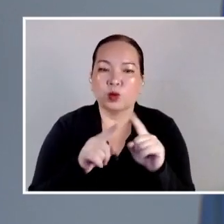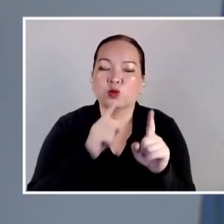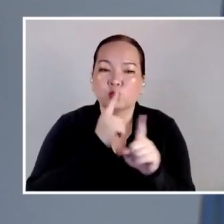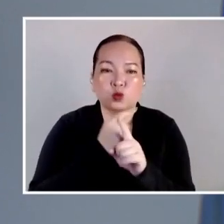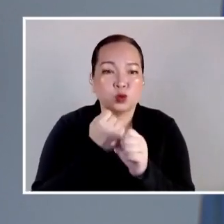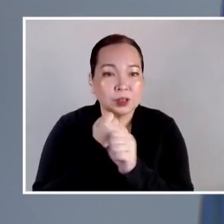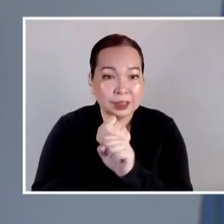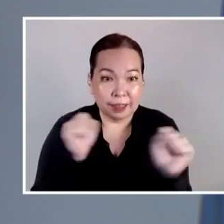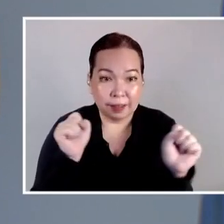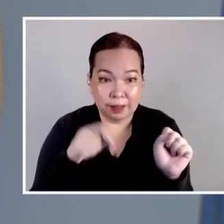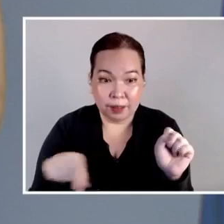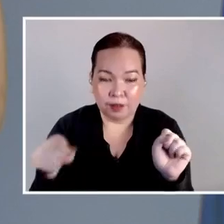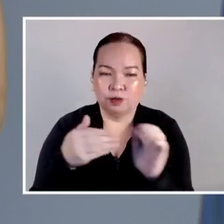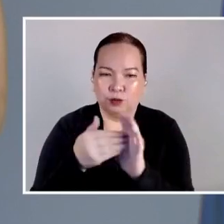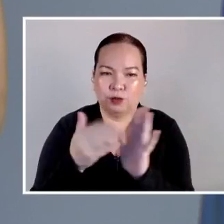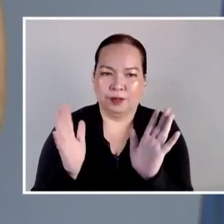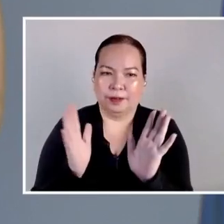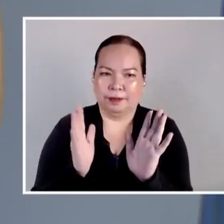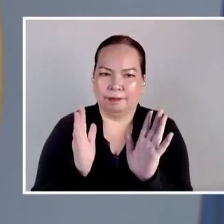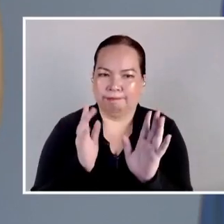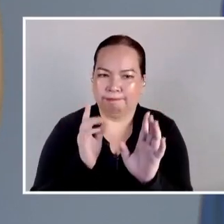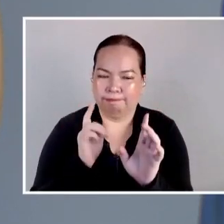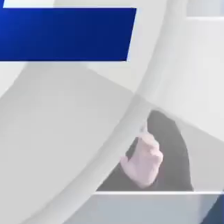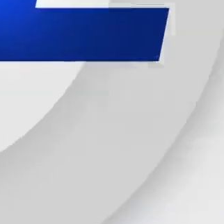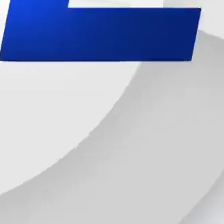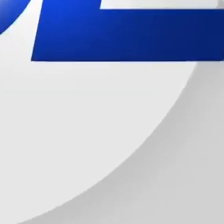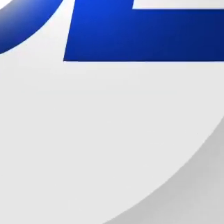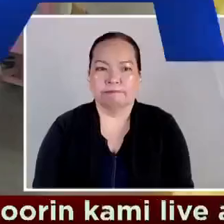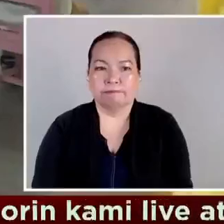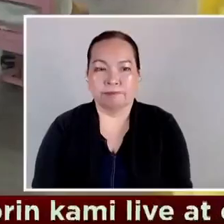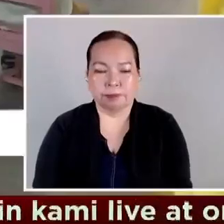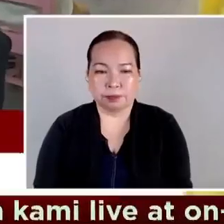estudyante. Nagpapatrol, Ara Perez.